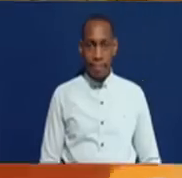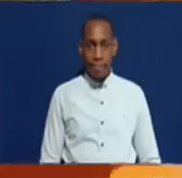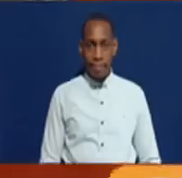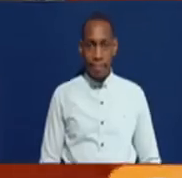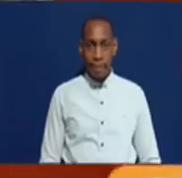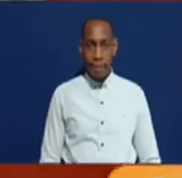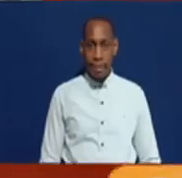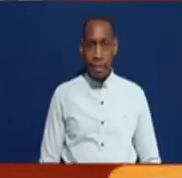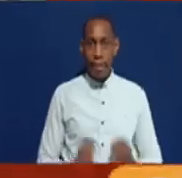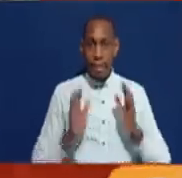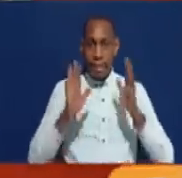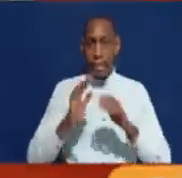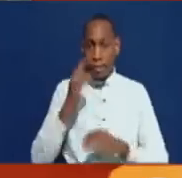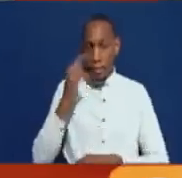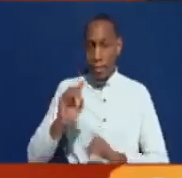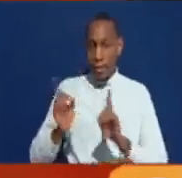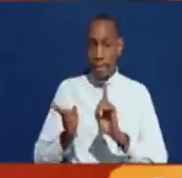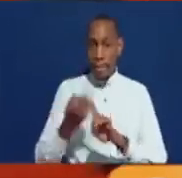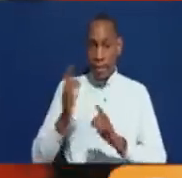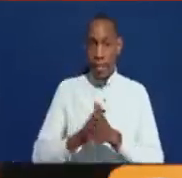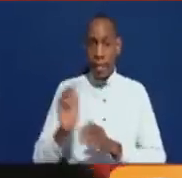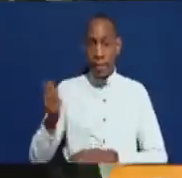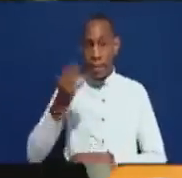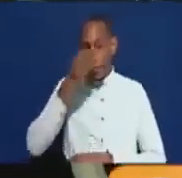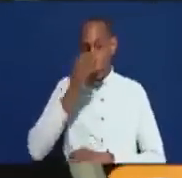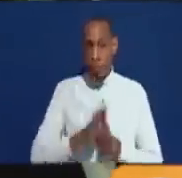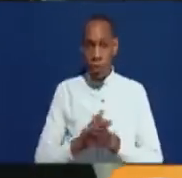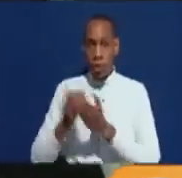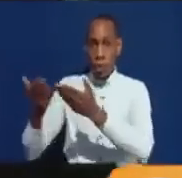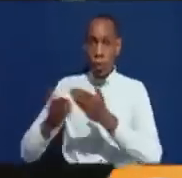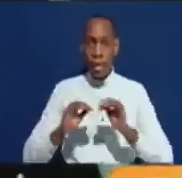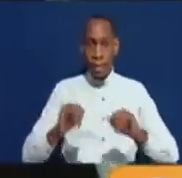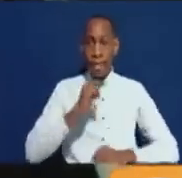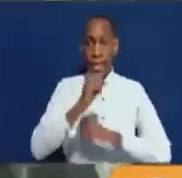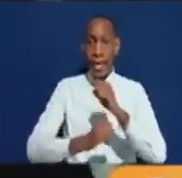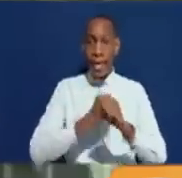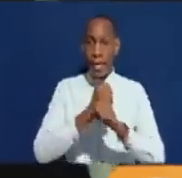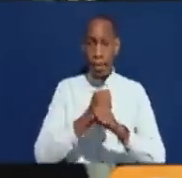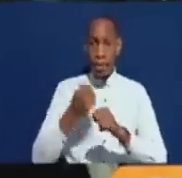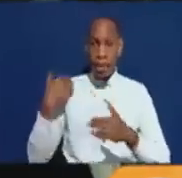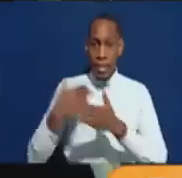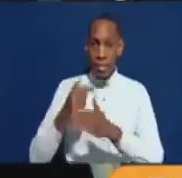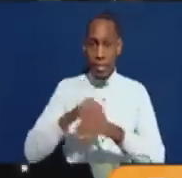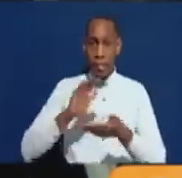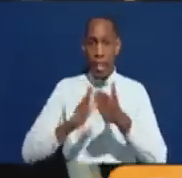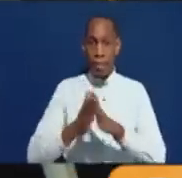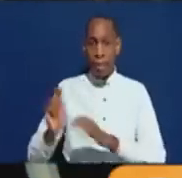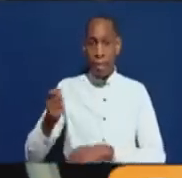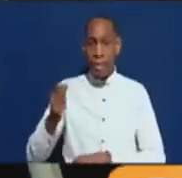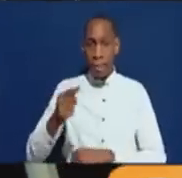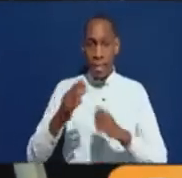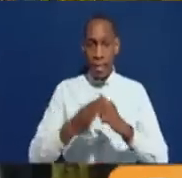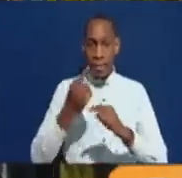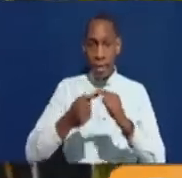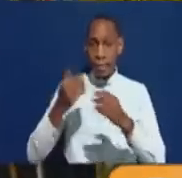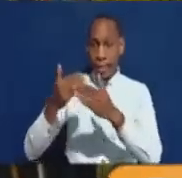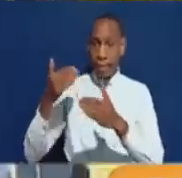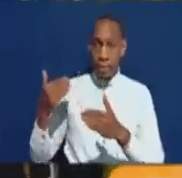Ndiyo hafla ya kwanza ya Rais William Ruto kuadhimisha makaribisho mwaka mpya tangu kuwa rais mwezi Septemba mwaka